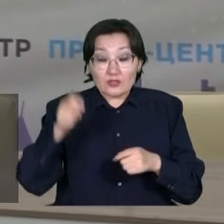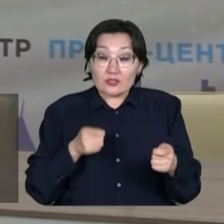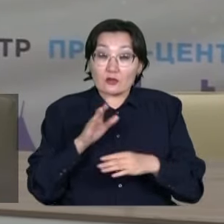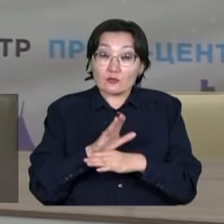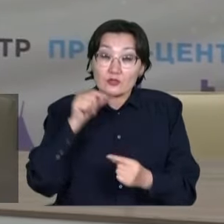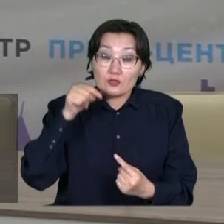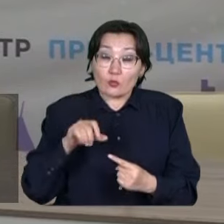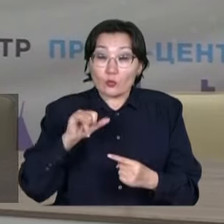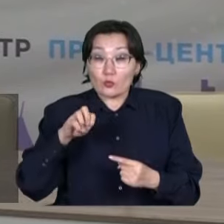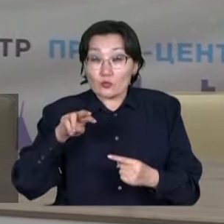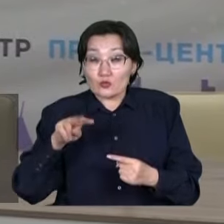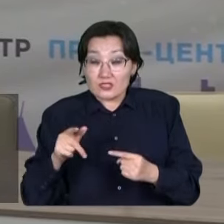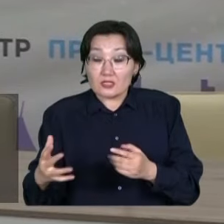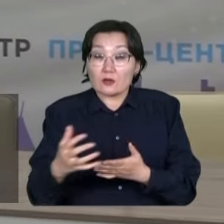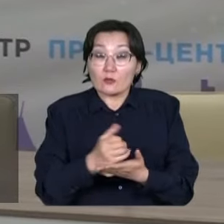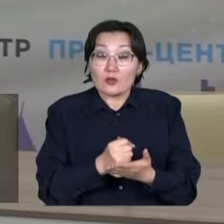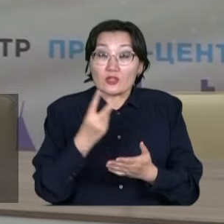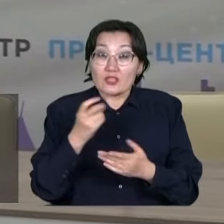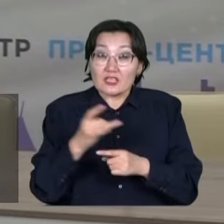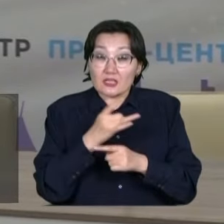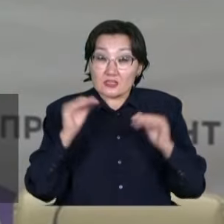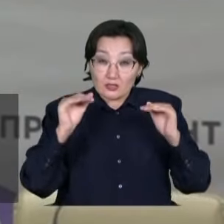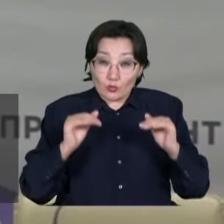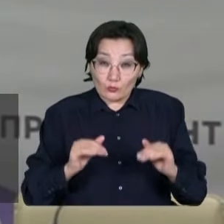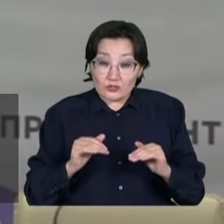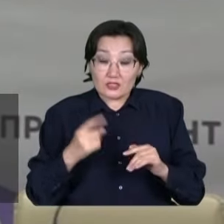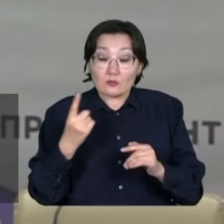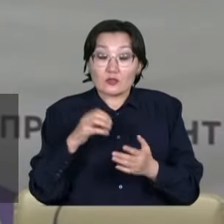өтел алымы уже 2 есе төмендетілді.